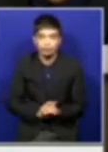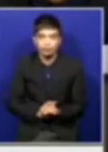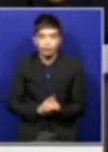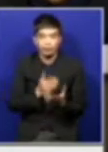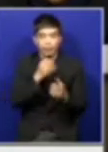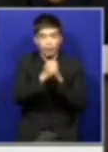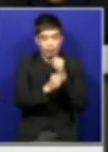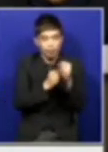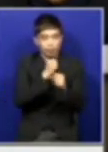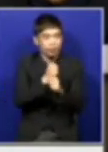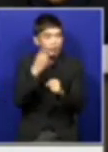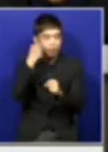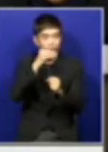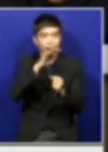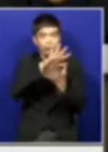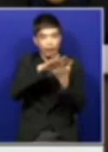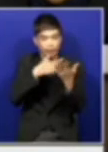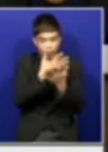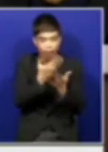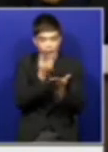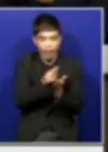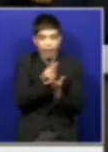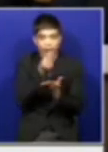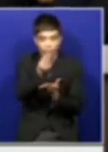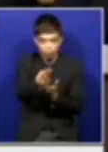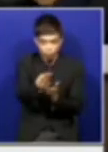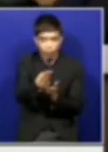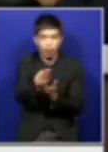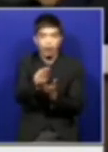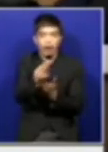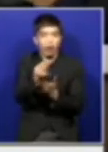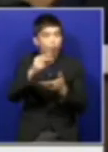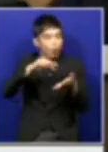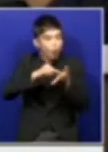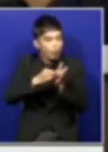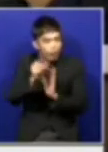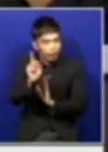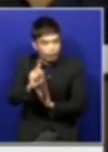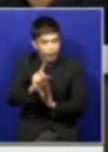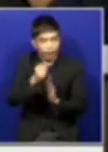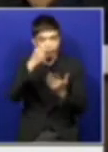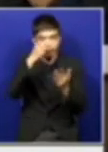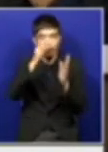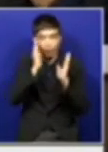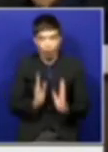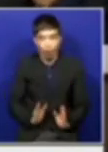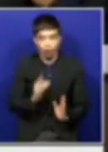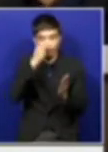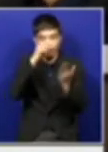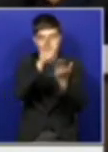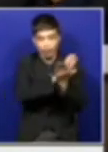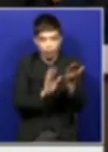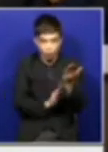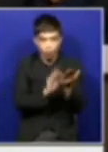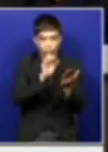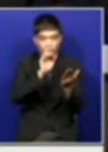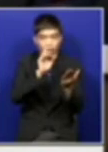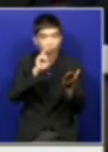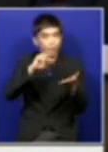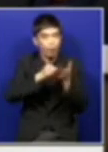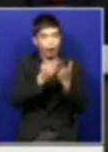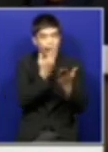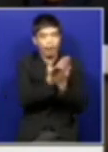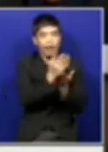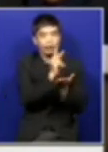แปลว่าประชาชนทุกคนเป็นหนี้แล้วต้องชำระหนี้ให้แก่เจ้าหนี้พร้อ